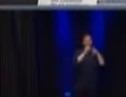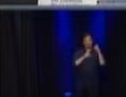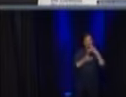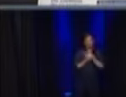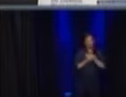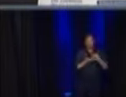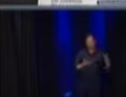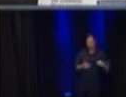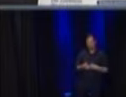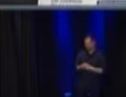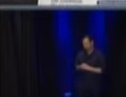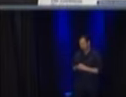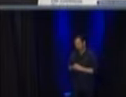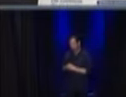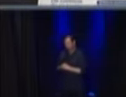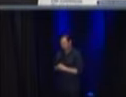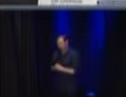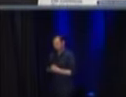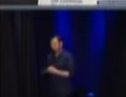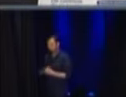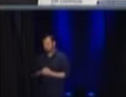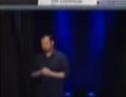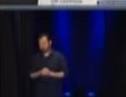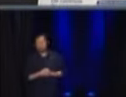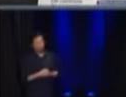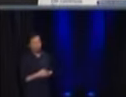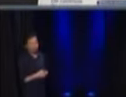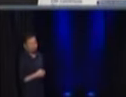Sargent from Global News. Question.